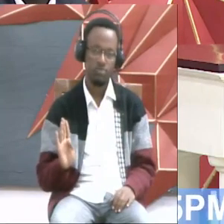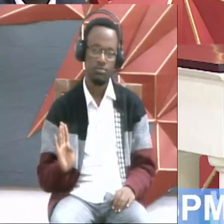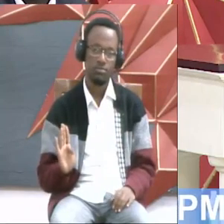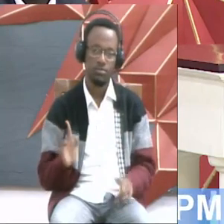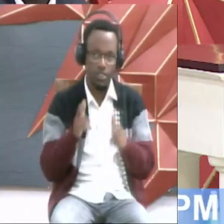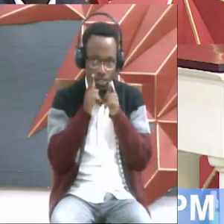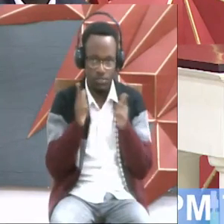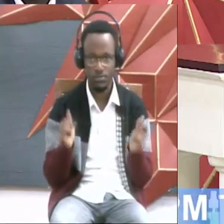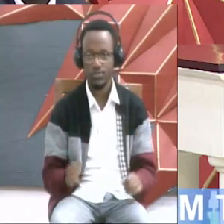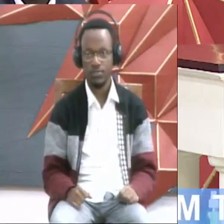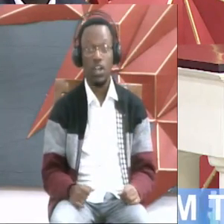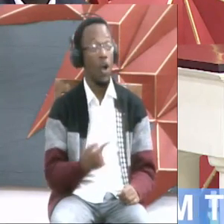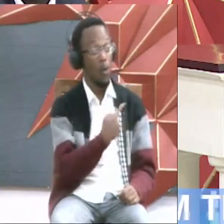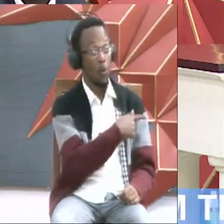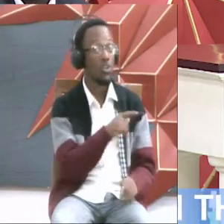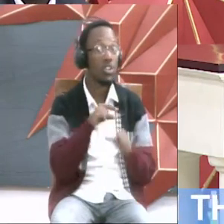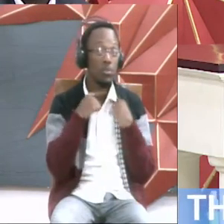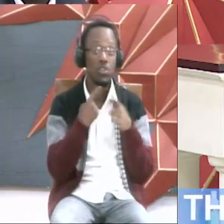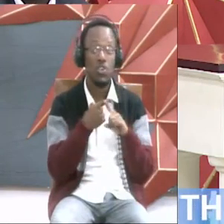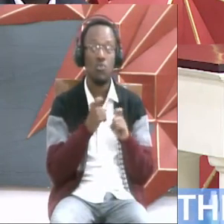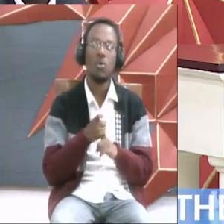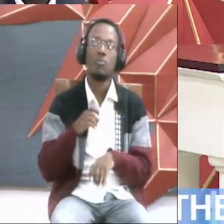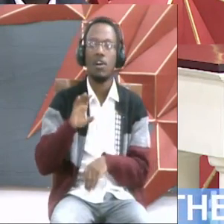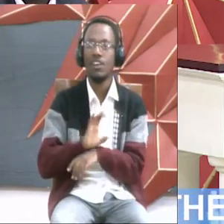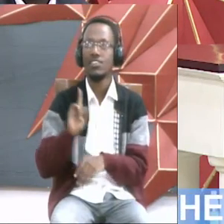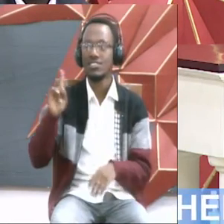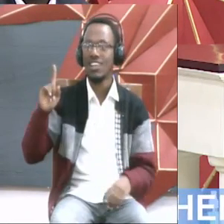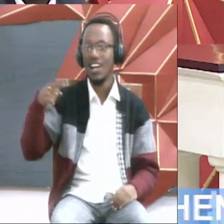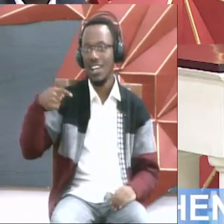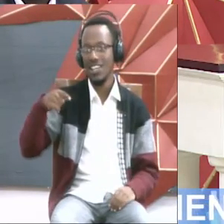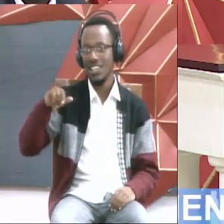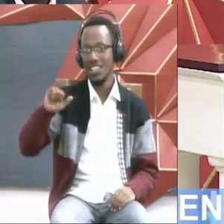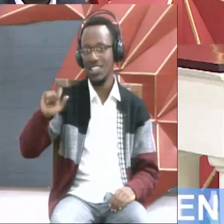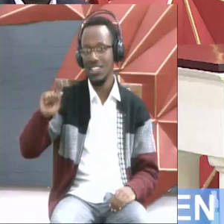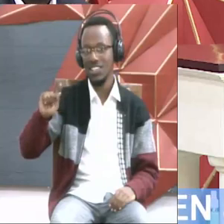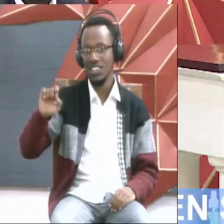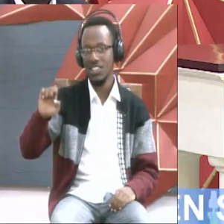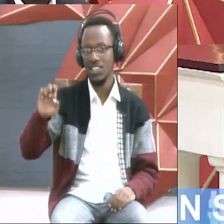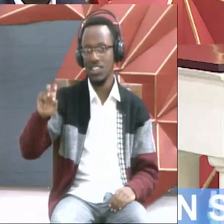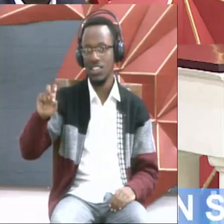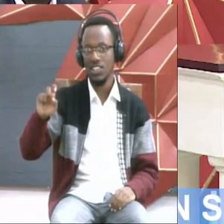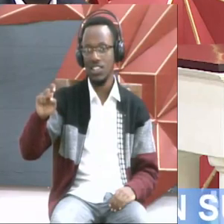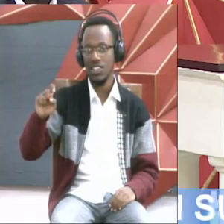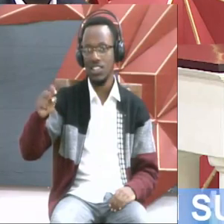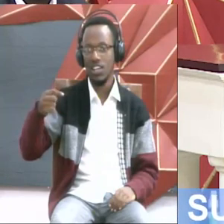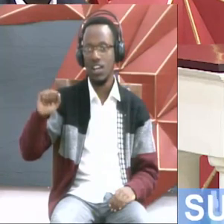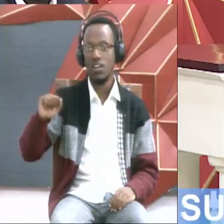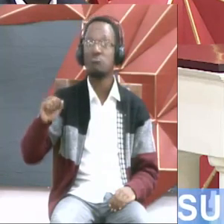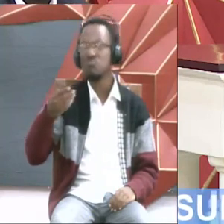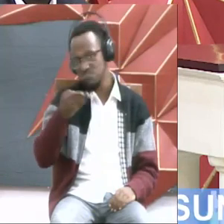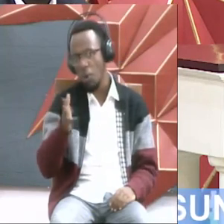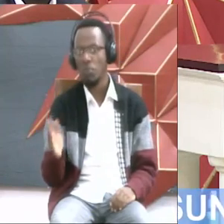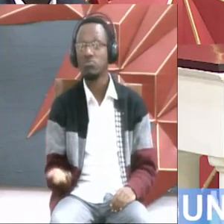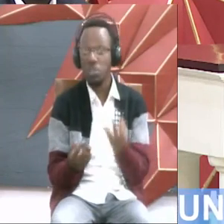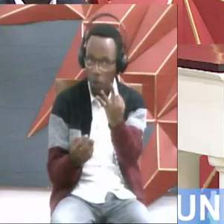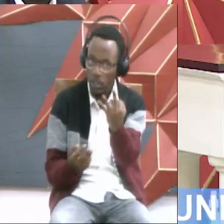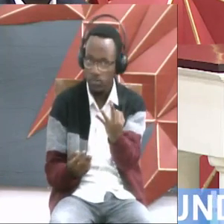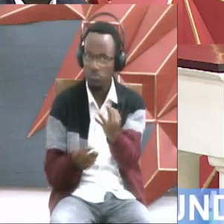de l'assemblée de Gitega. Et l'autre frère qui nous a salué, il s'appelle Luc.